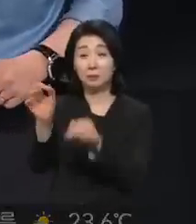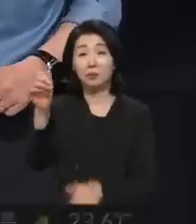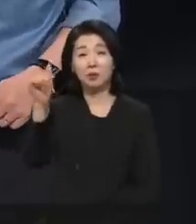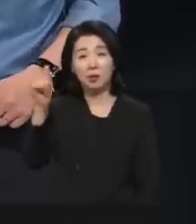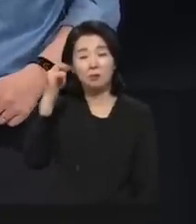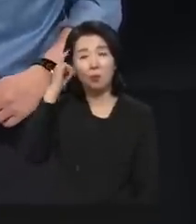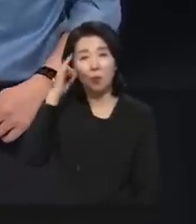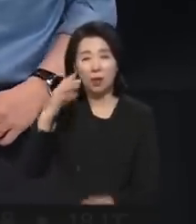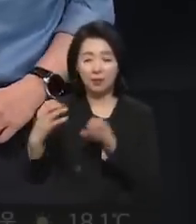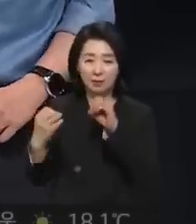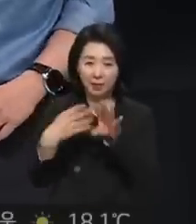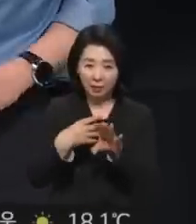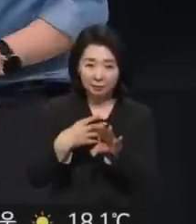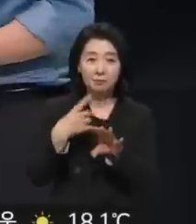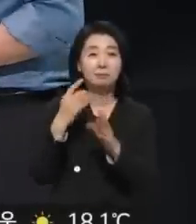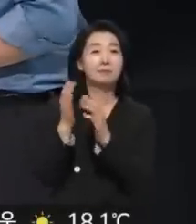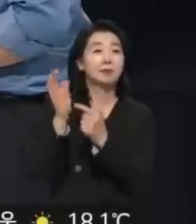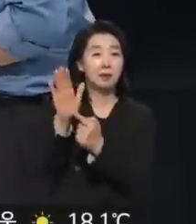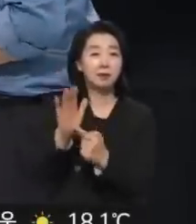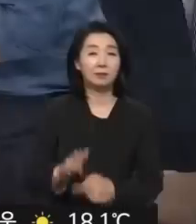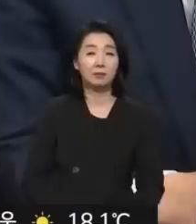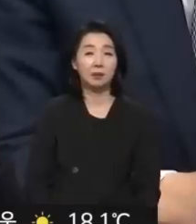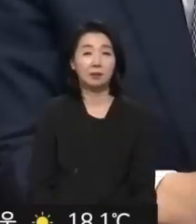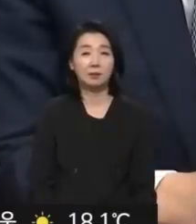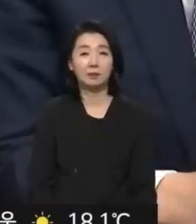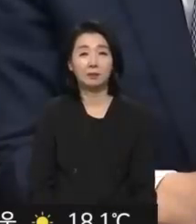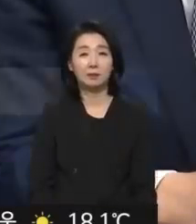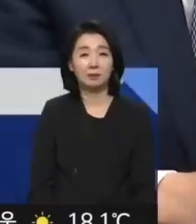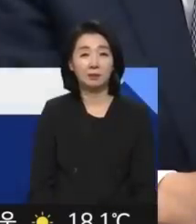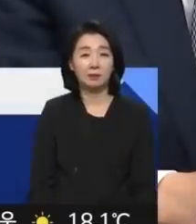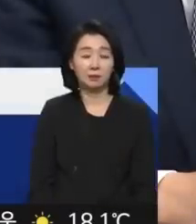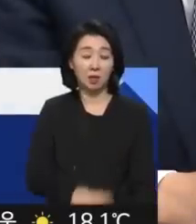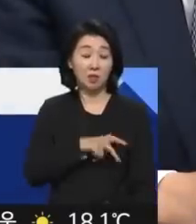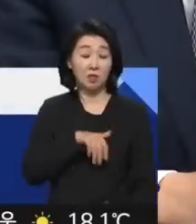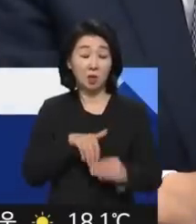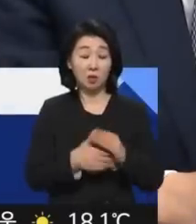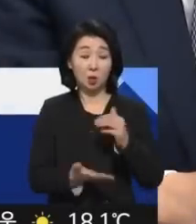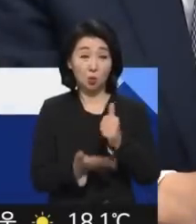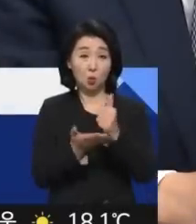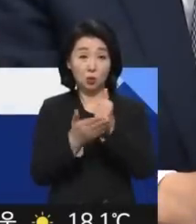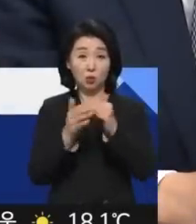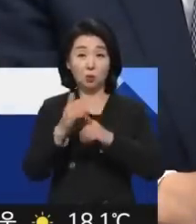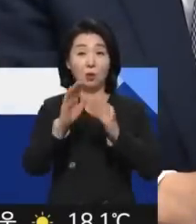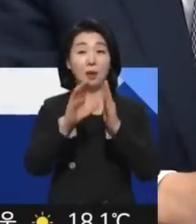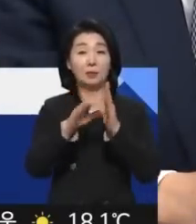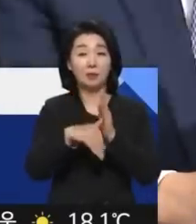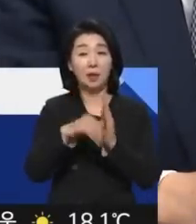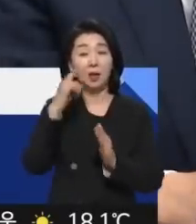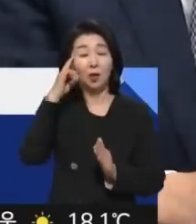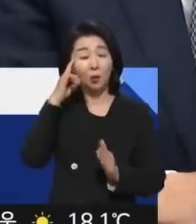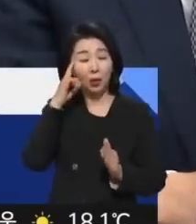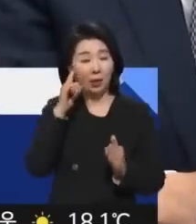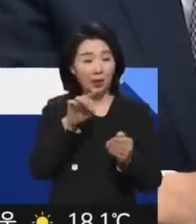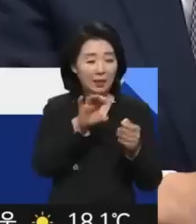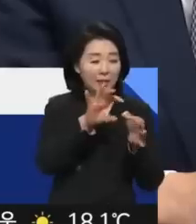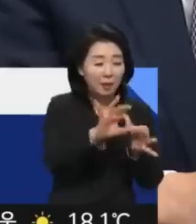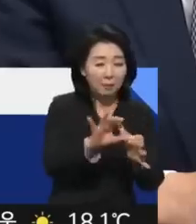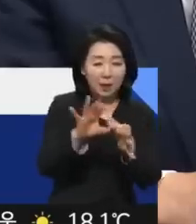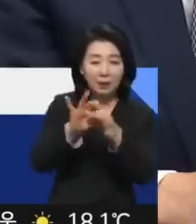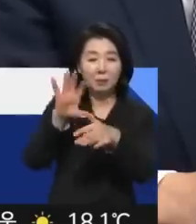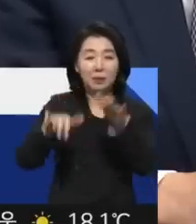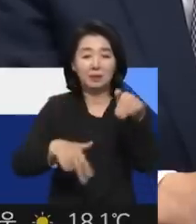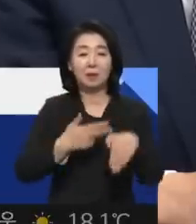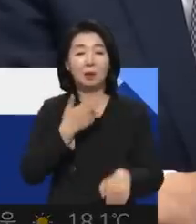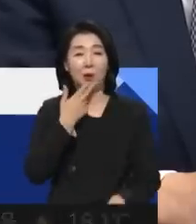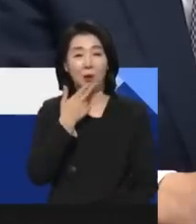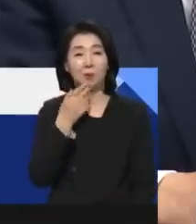나름의 답을 내놨습니다. 총선 공천 과정에서 개파에 따른 차별도 없을